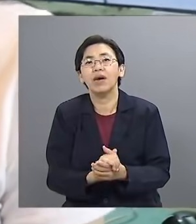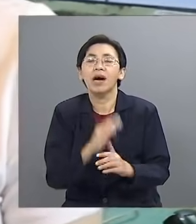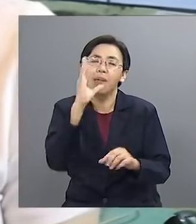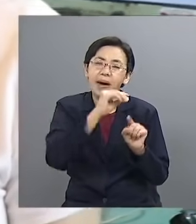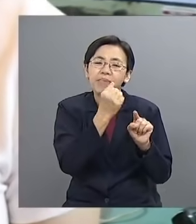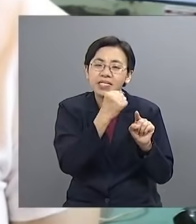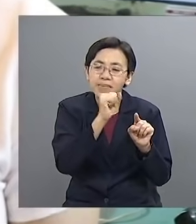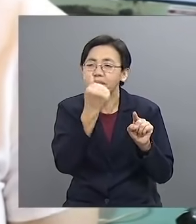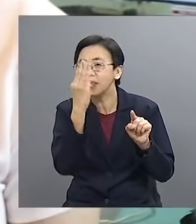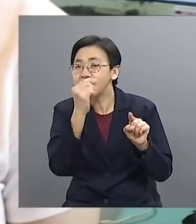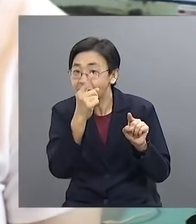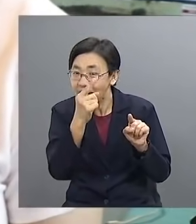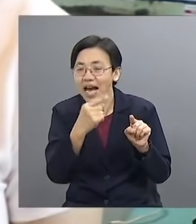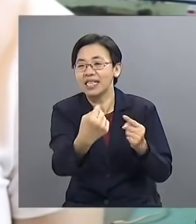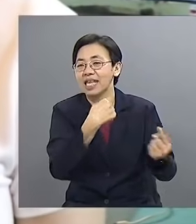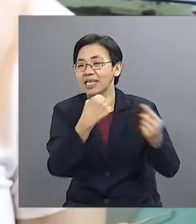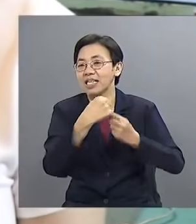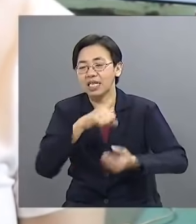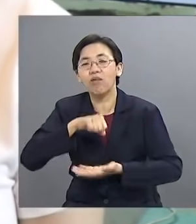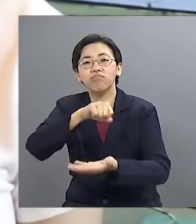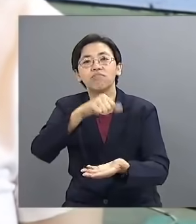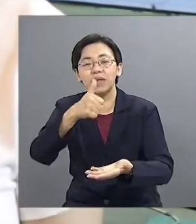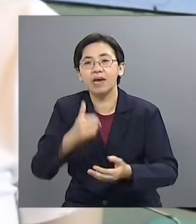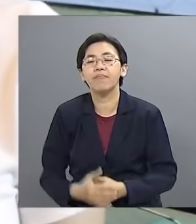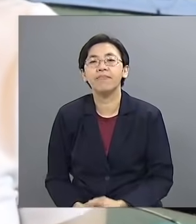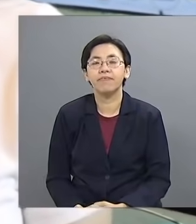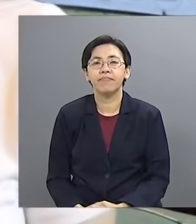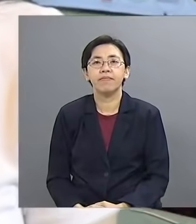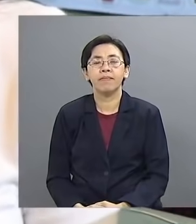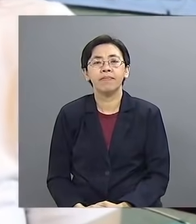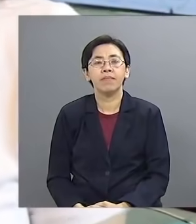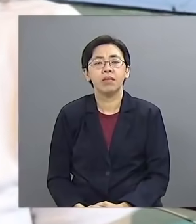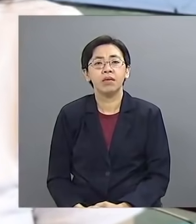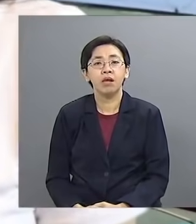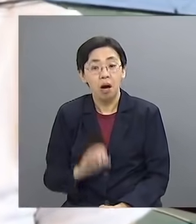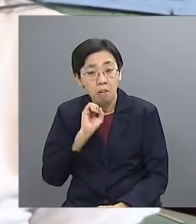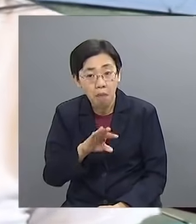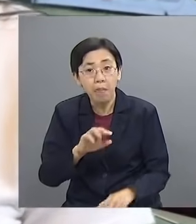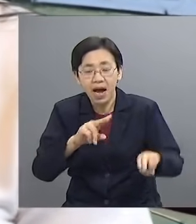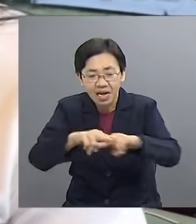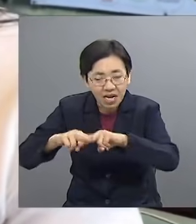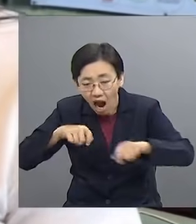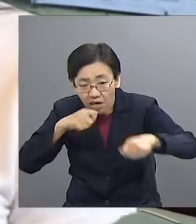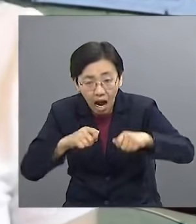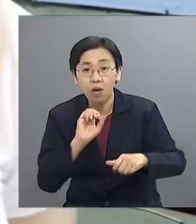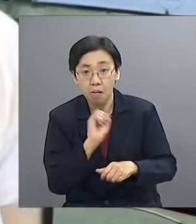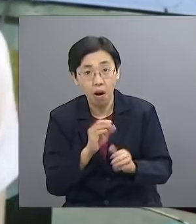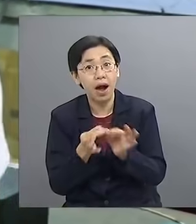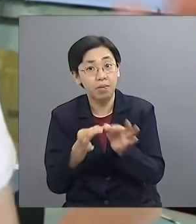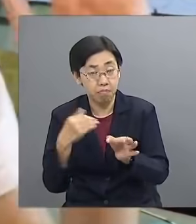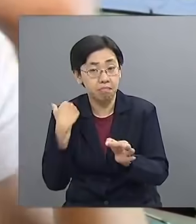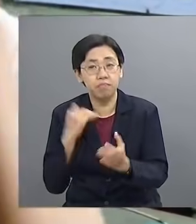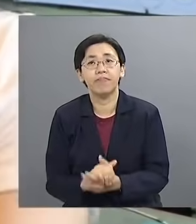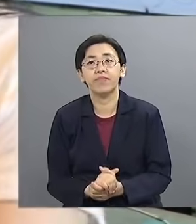ะ อย่างที่ร้านนี้คือเราได้มีการแจ้งลูกค้าที่มานั่งยังไงบ้างครับ ก็มีการติด